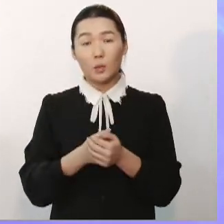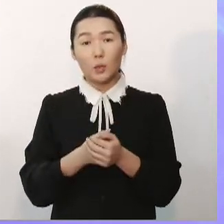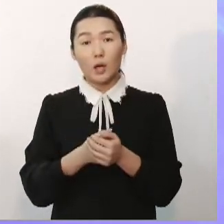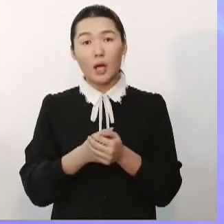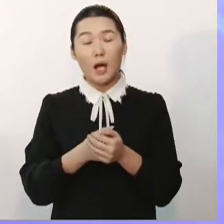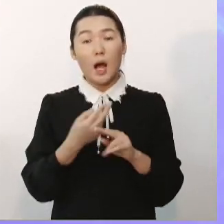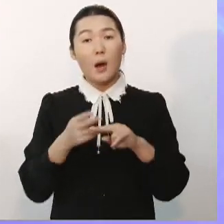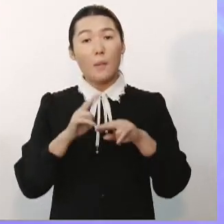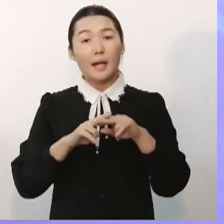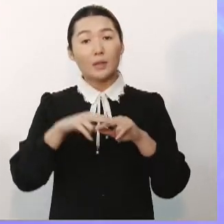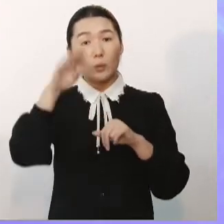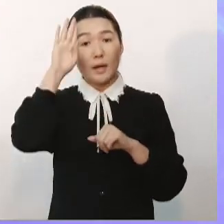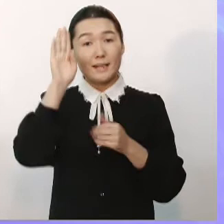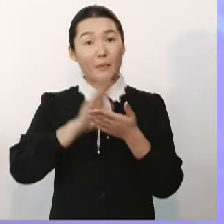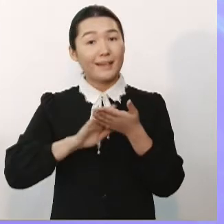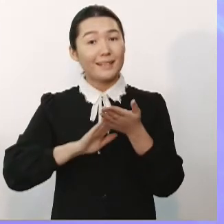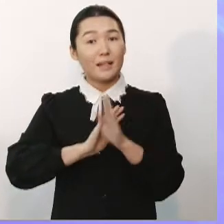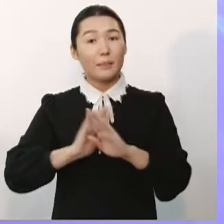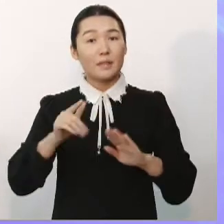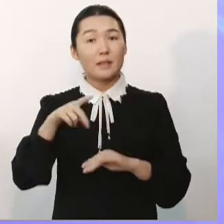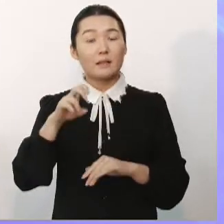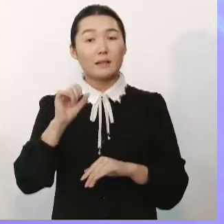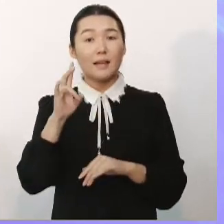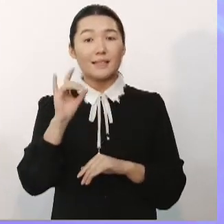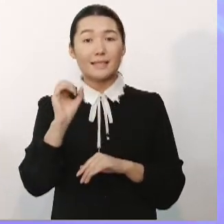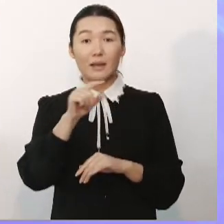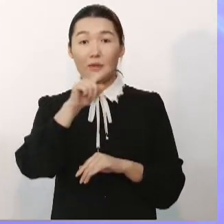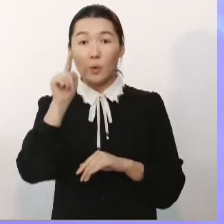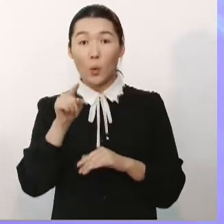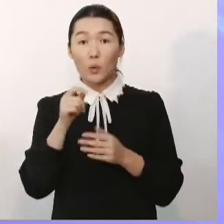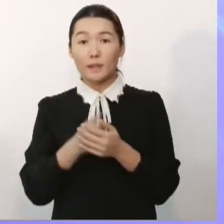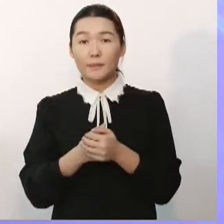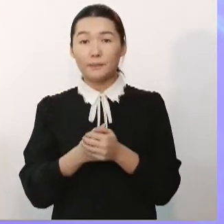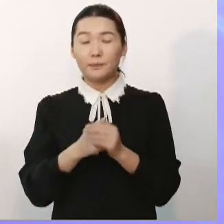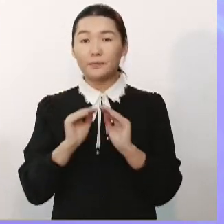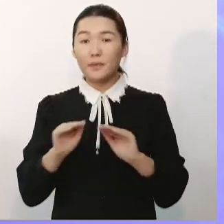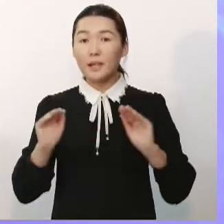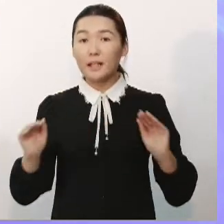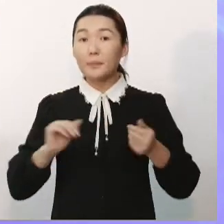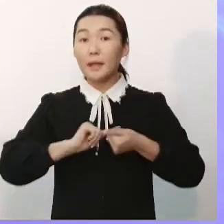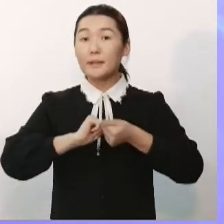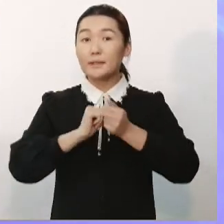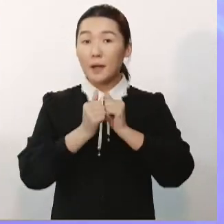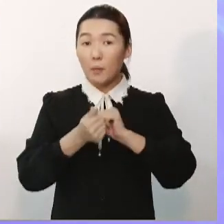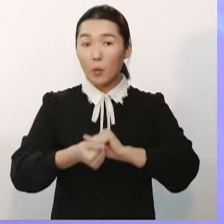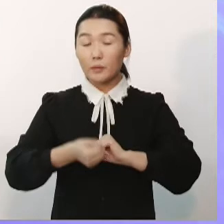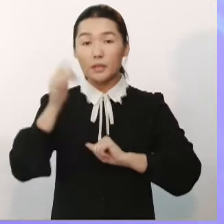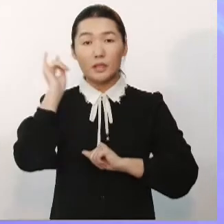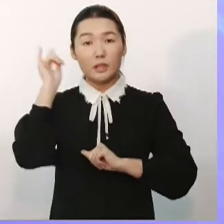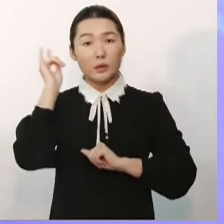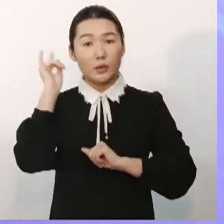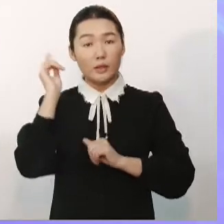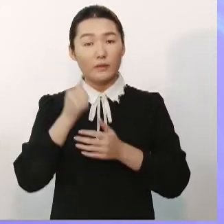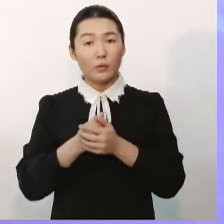написал гласные в корне. Итак, ребята, запомните, что звуки стоят в